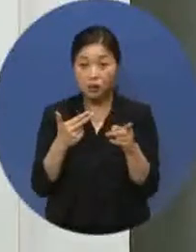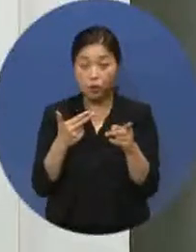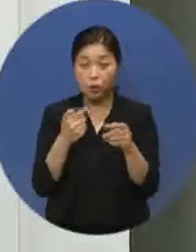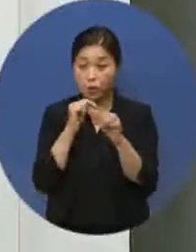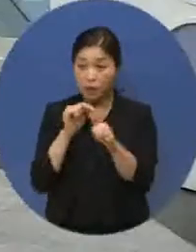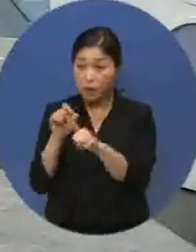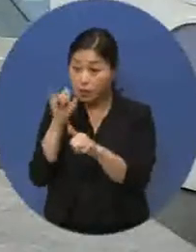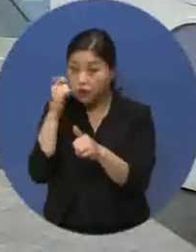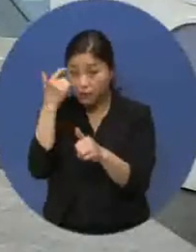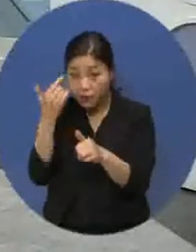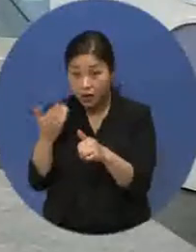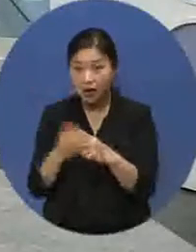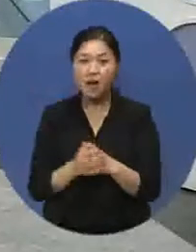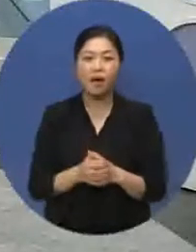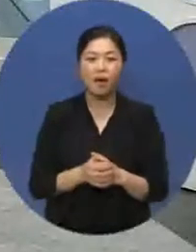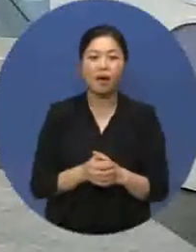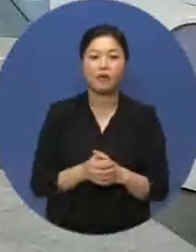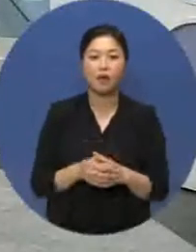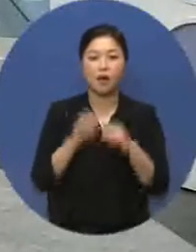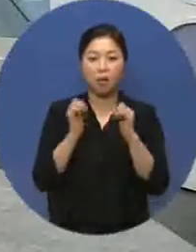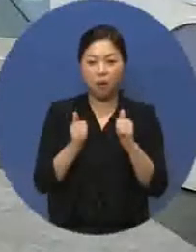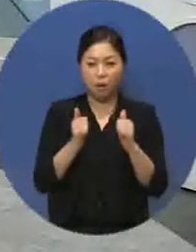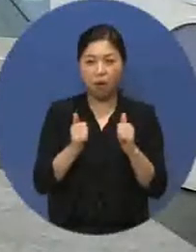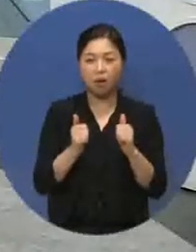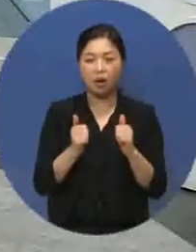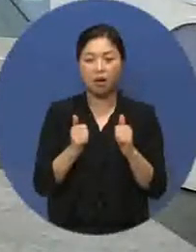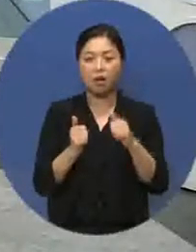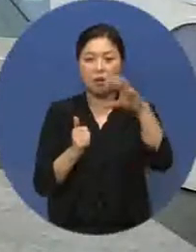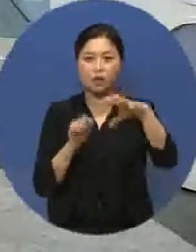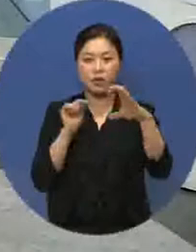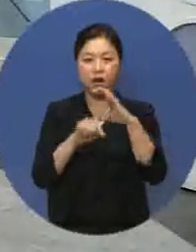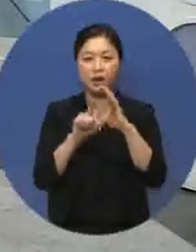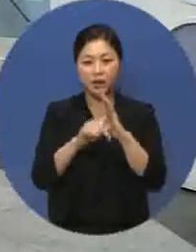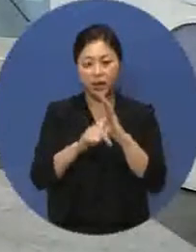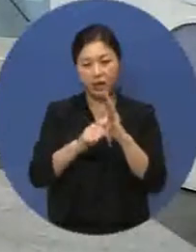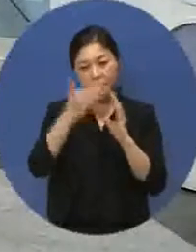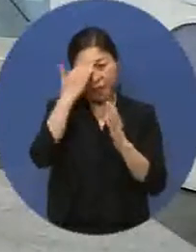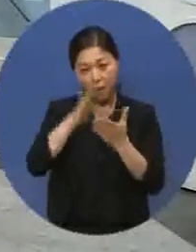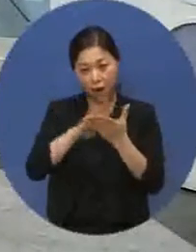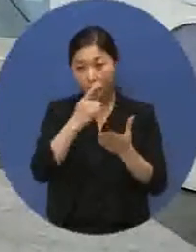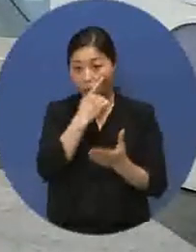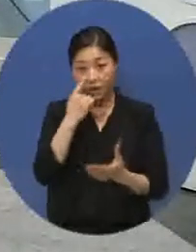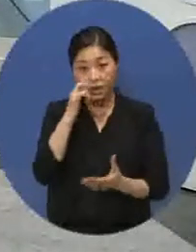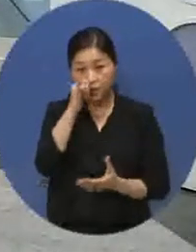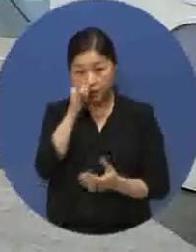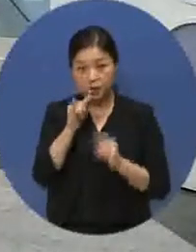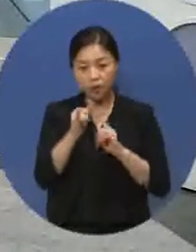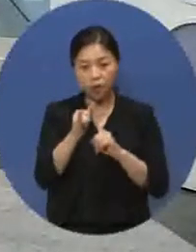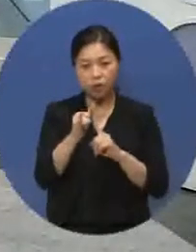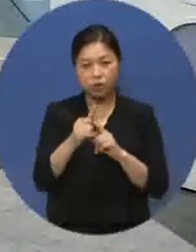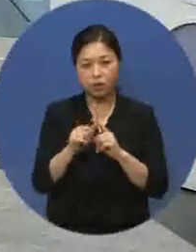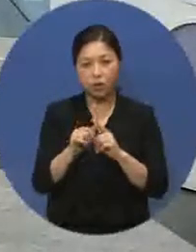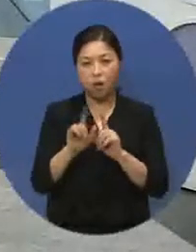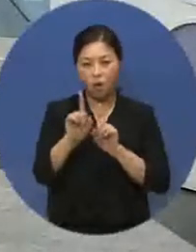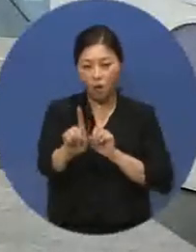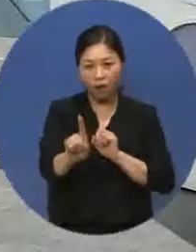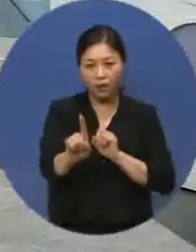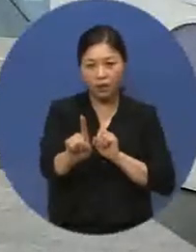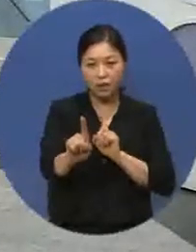네, 뭐 법원 스스로가 예. 이제 들어갈 때 발열 체크를 하고 그 철저하게 거리를 두고 법정을